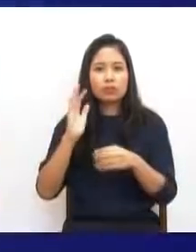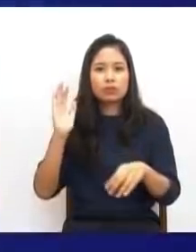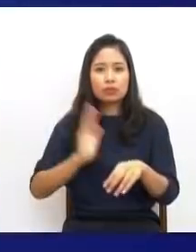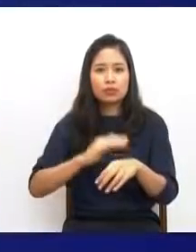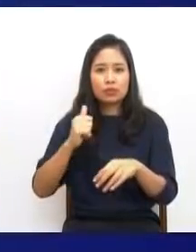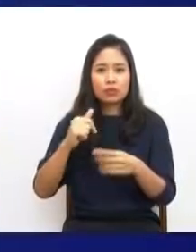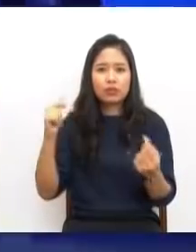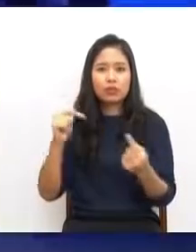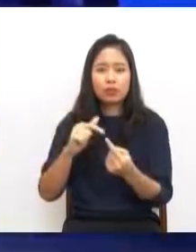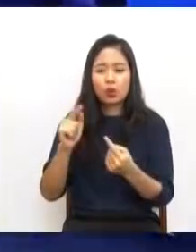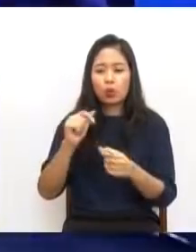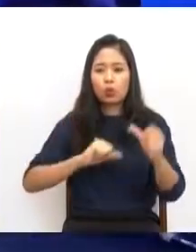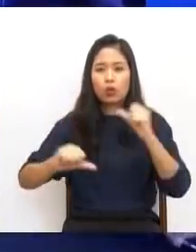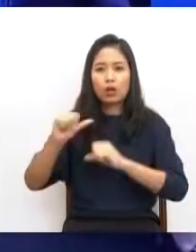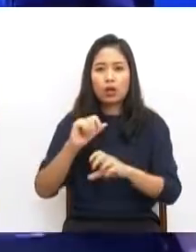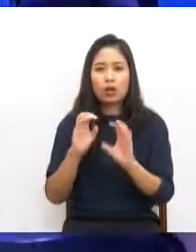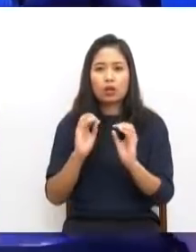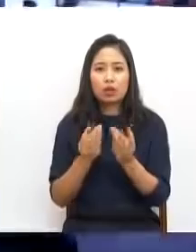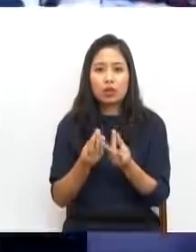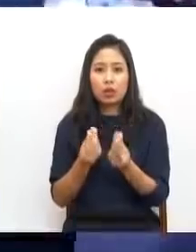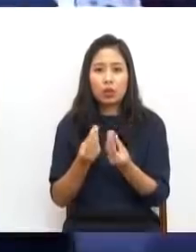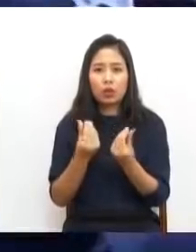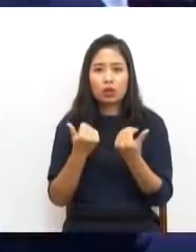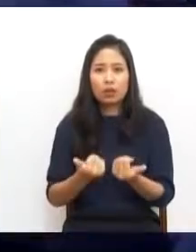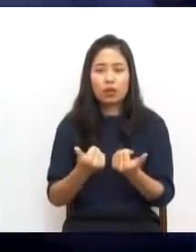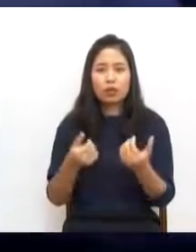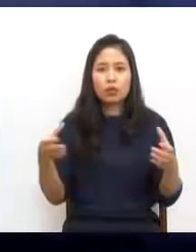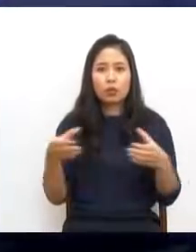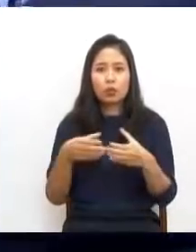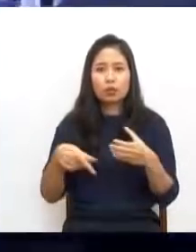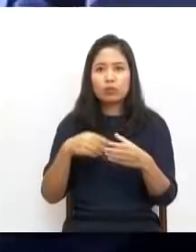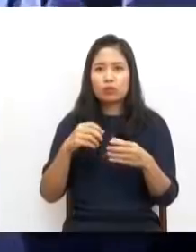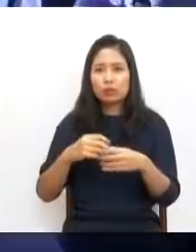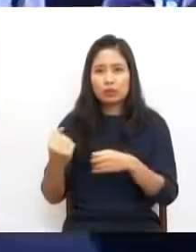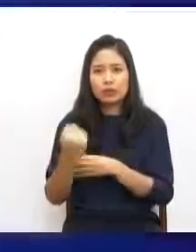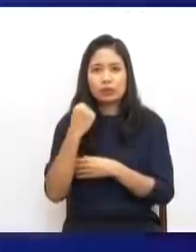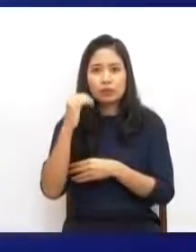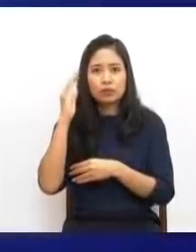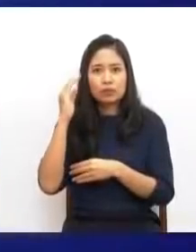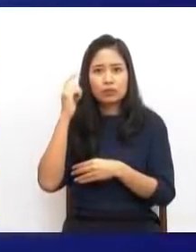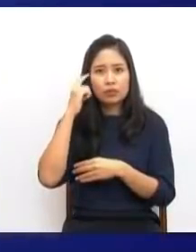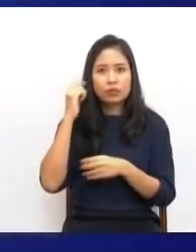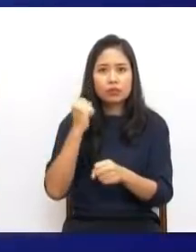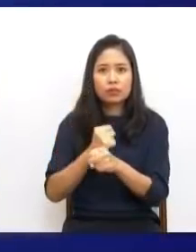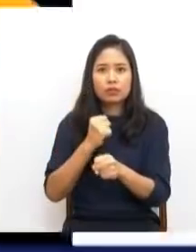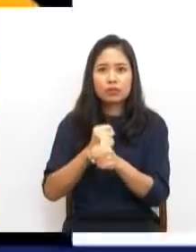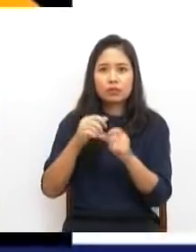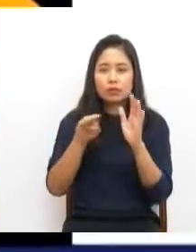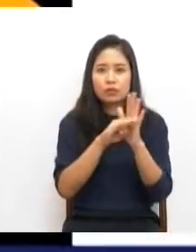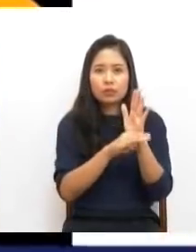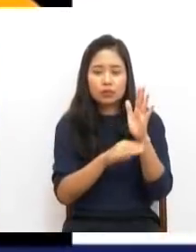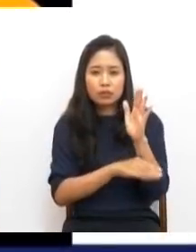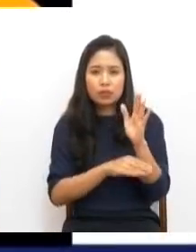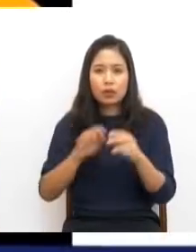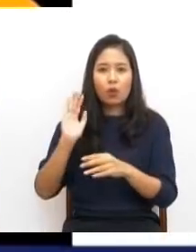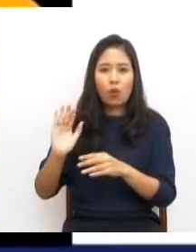าวิทยาการคำนวณแถมยังได้ถามตอบกันสดๆกับวิทยากรอีกด้วย ถ้าผมบอกว่า2คูณ3บวก4คูณ5ได้คำตอบเท่าไ